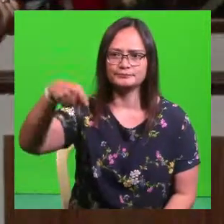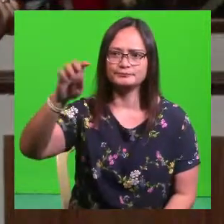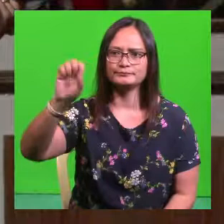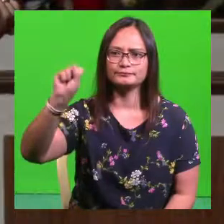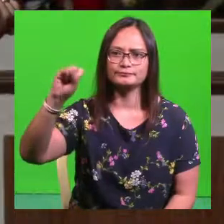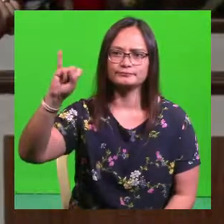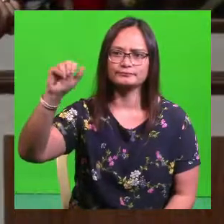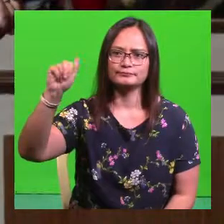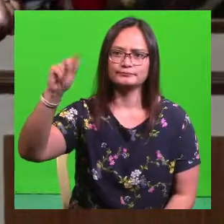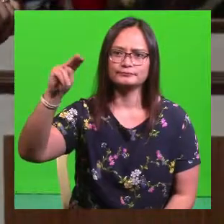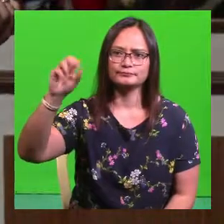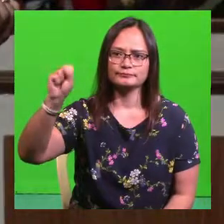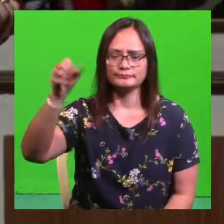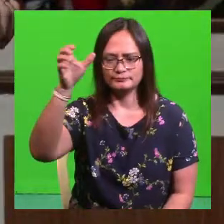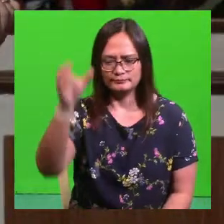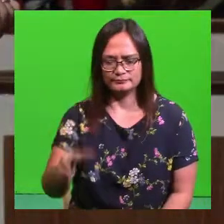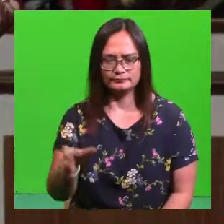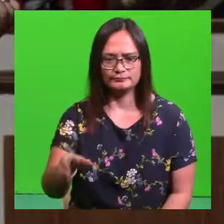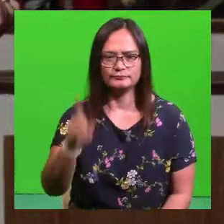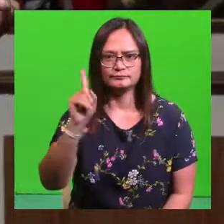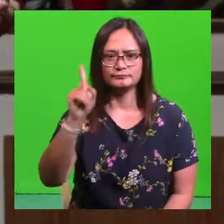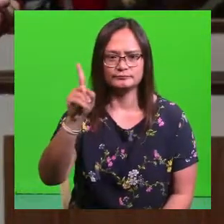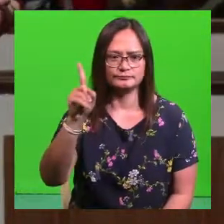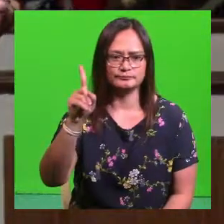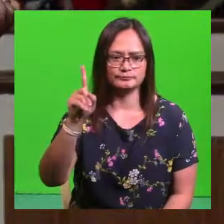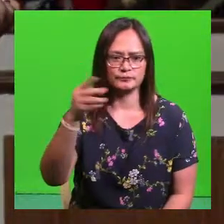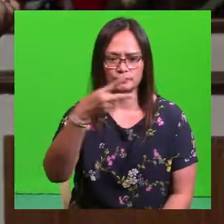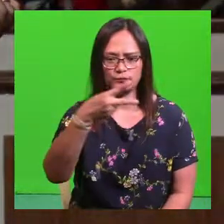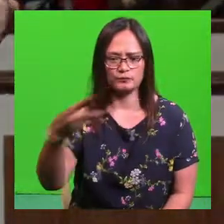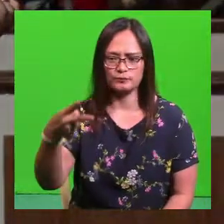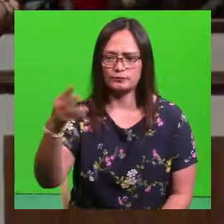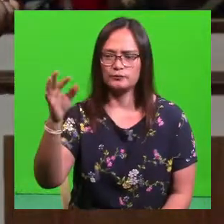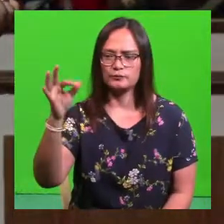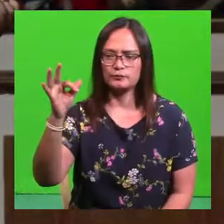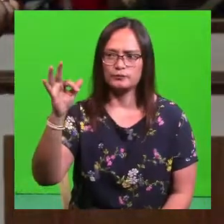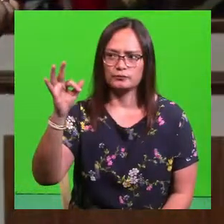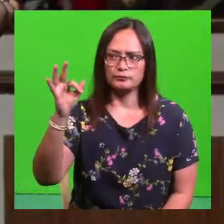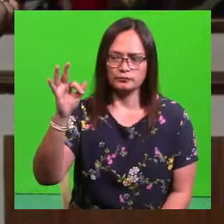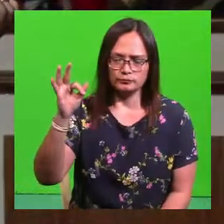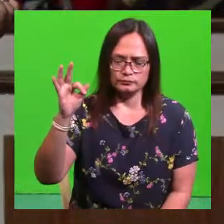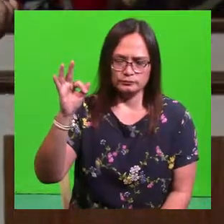1:19-23. And I will end with this. Let's open to